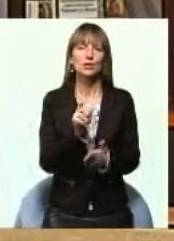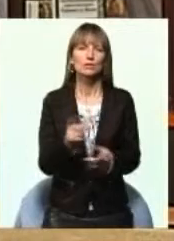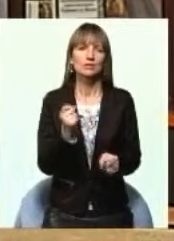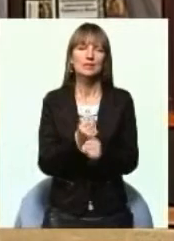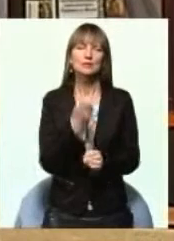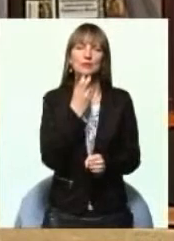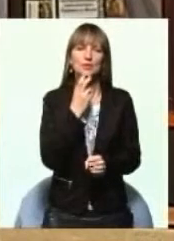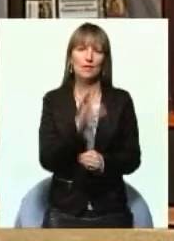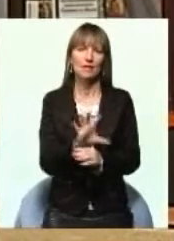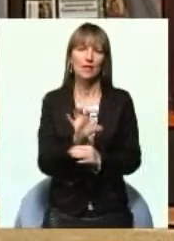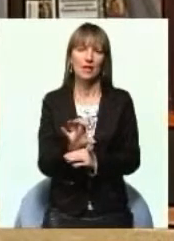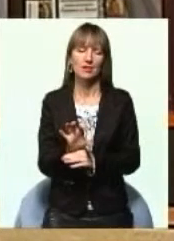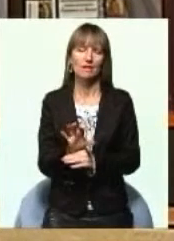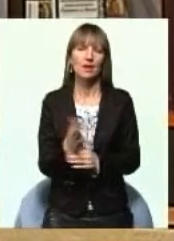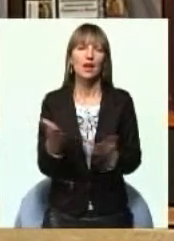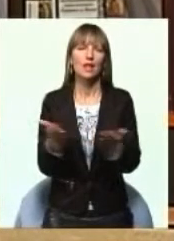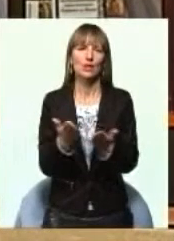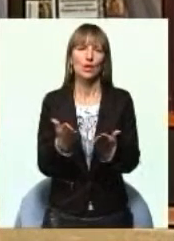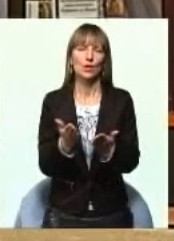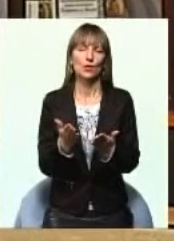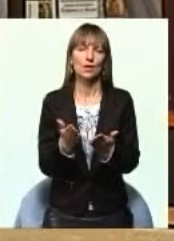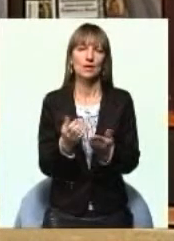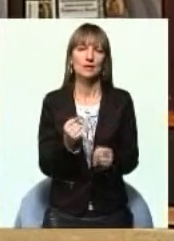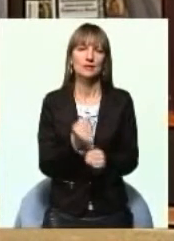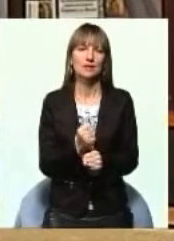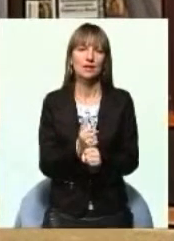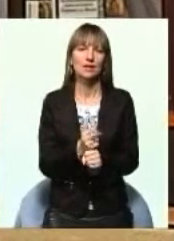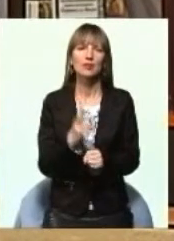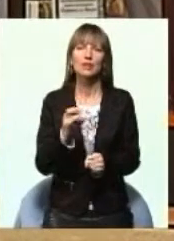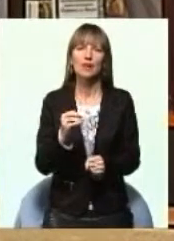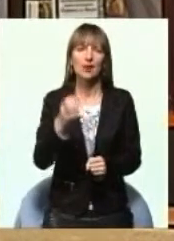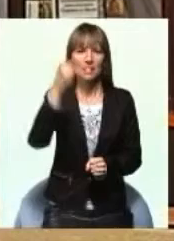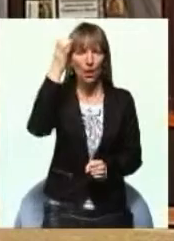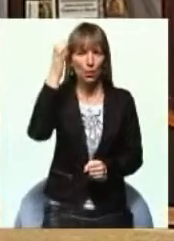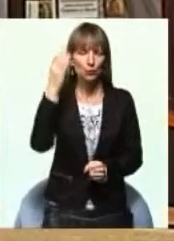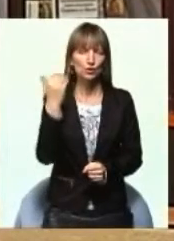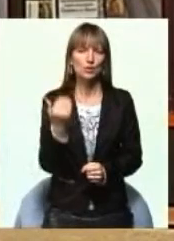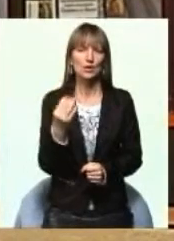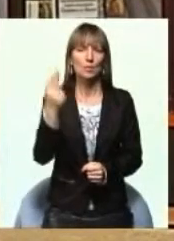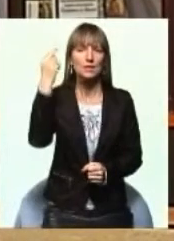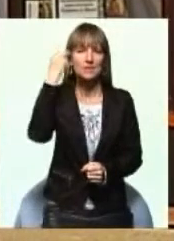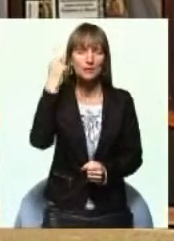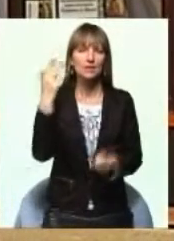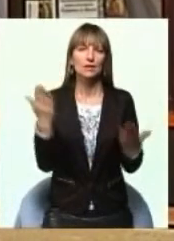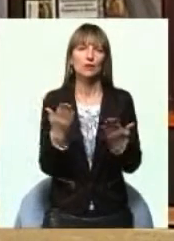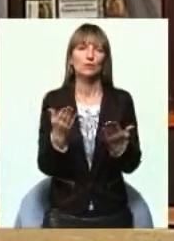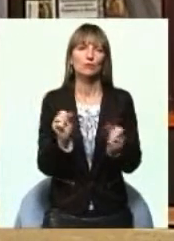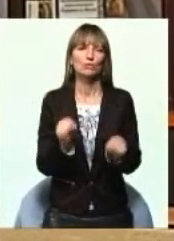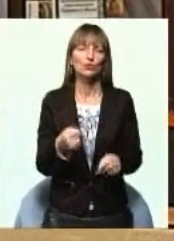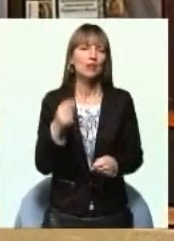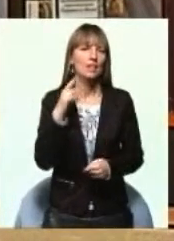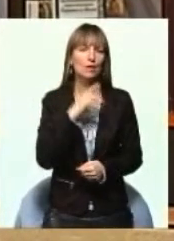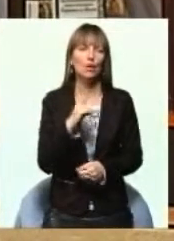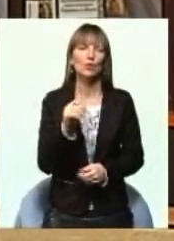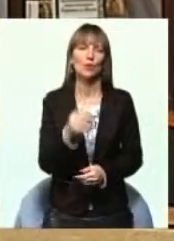даже смешные фотографии, которые даже более делают даже не научные, а как бы познавательные, которые, может, даже и